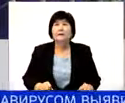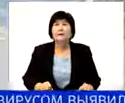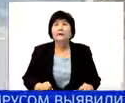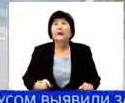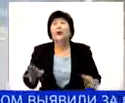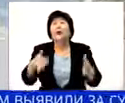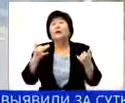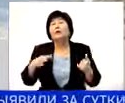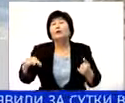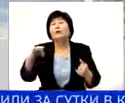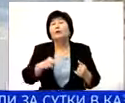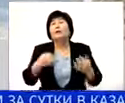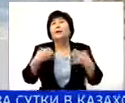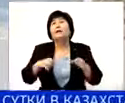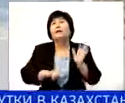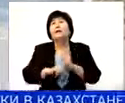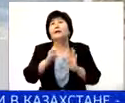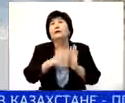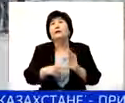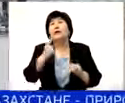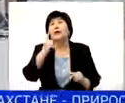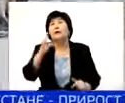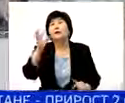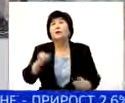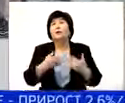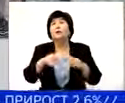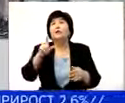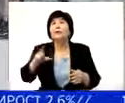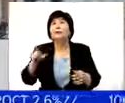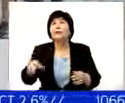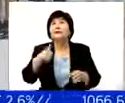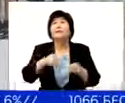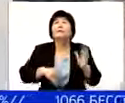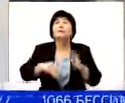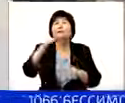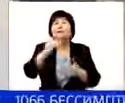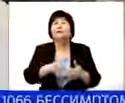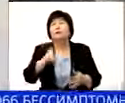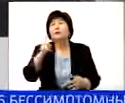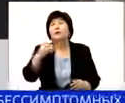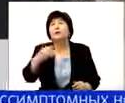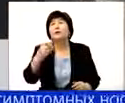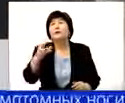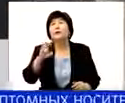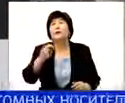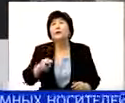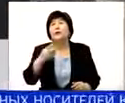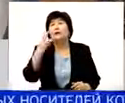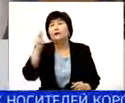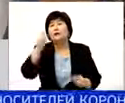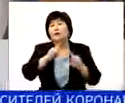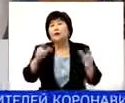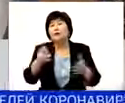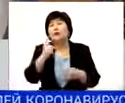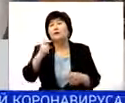На сегодня в области тестирования прошел 91% выпускников. Самый высший показатель – 133 балла. Три школьника